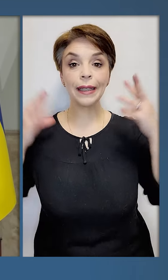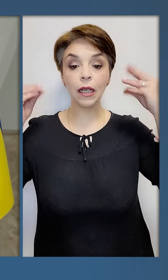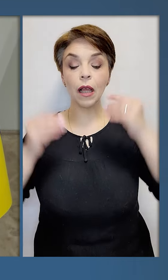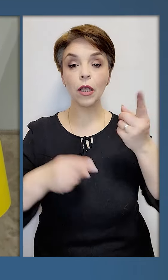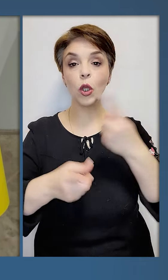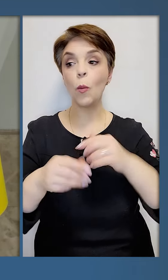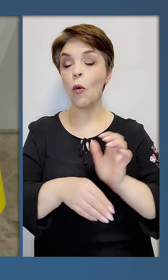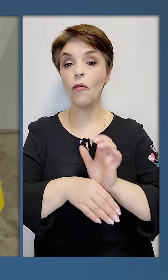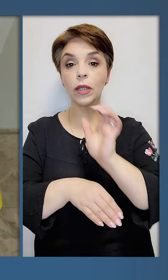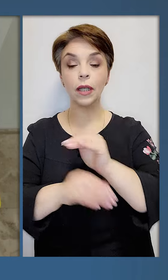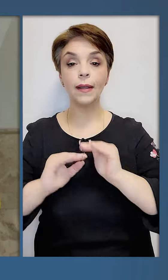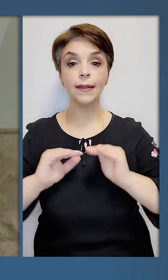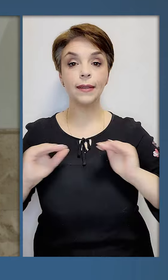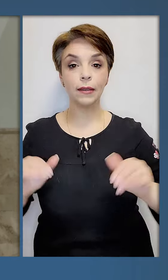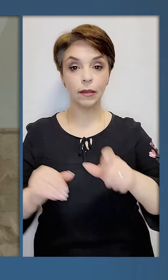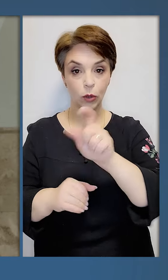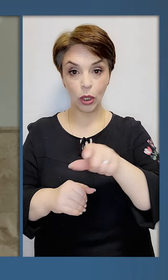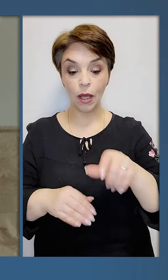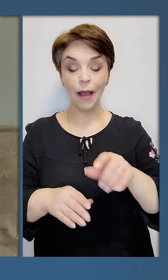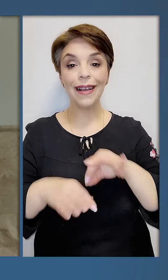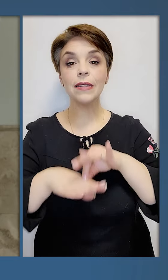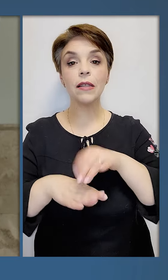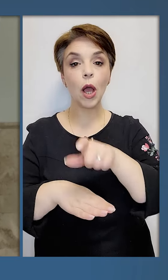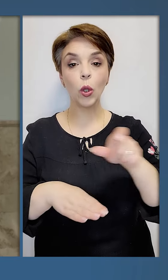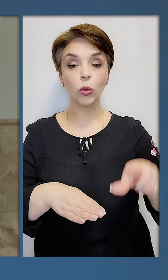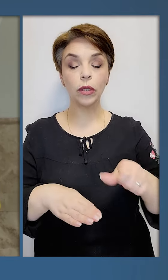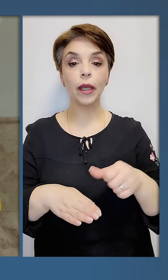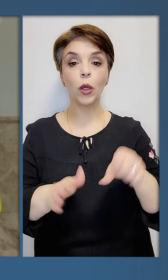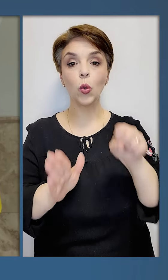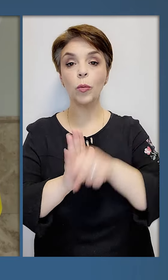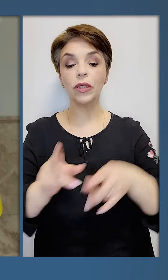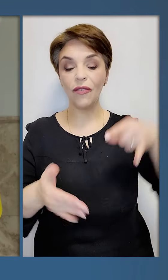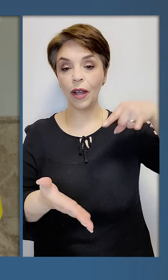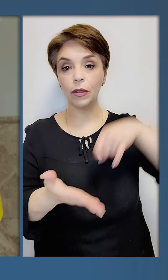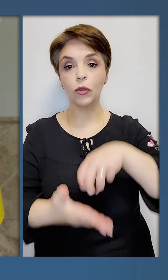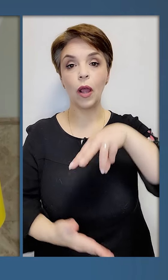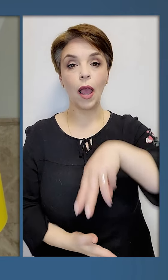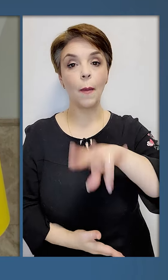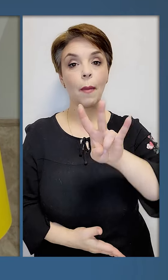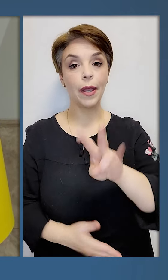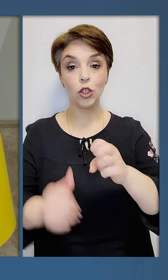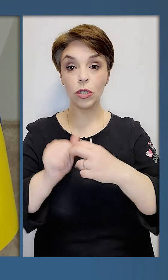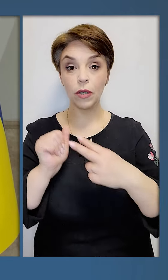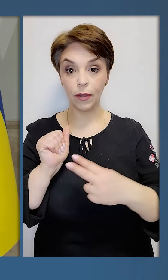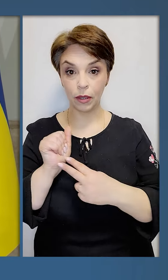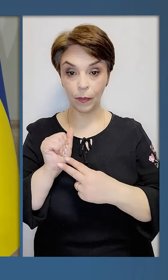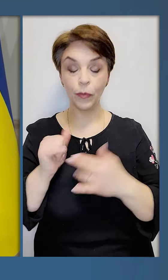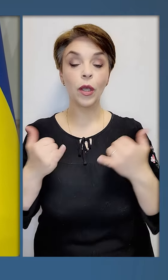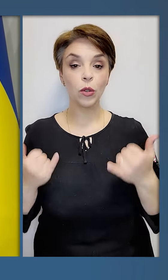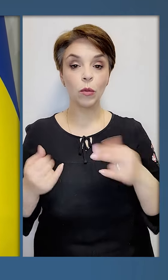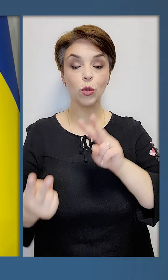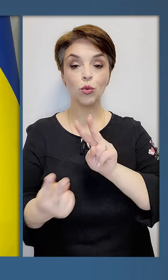повертали тіла людей, вбитих в катастрофі MH17. Сьогодні ми зустрічали з Марком, з